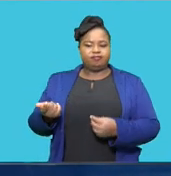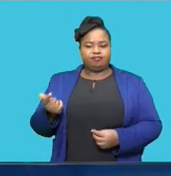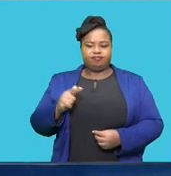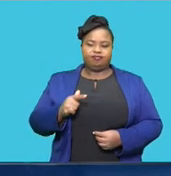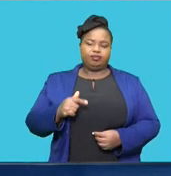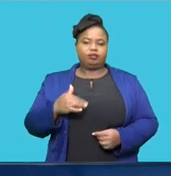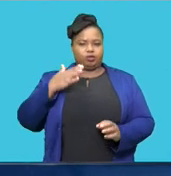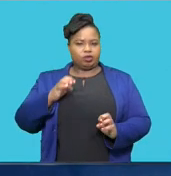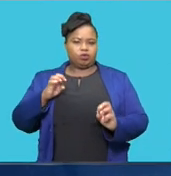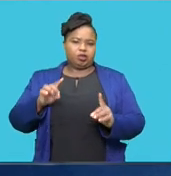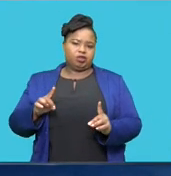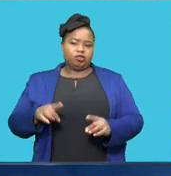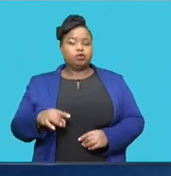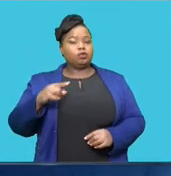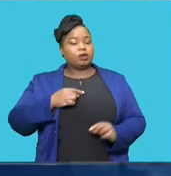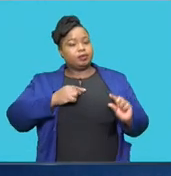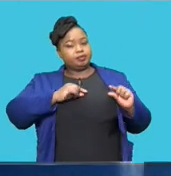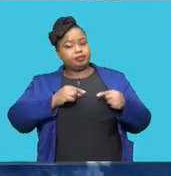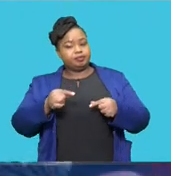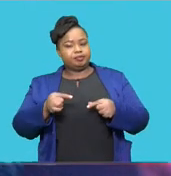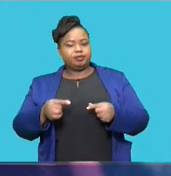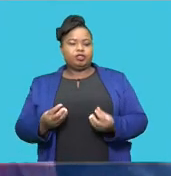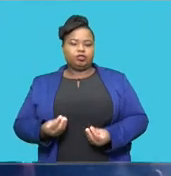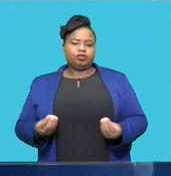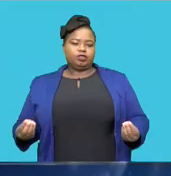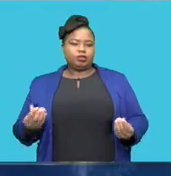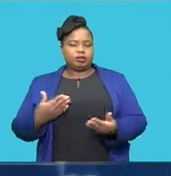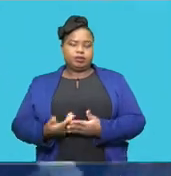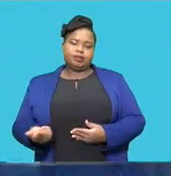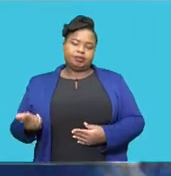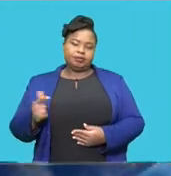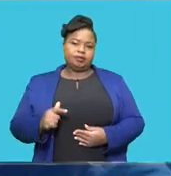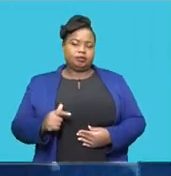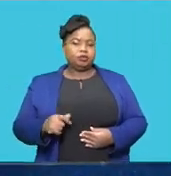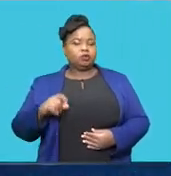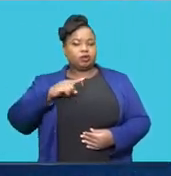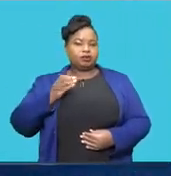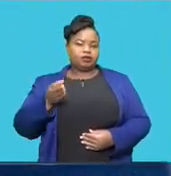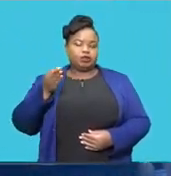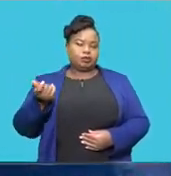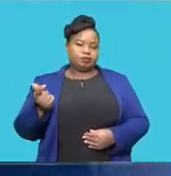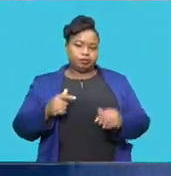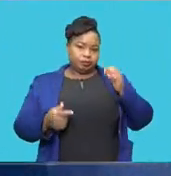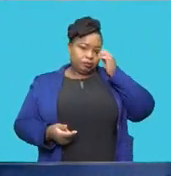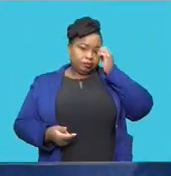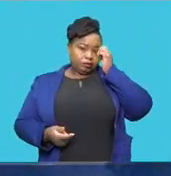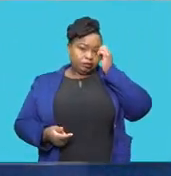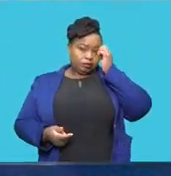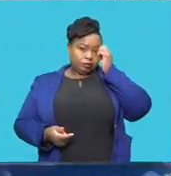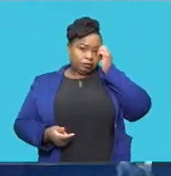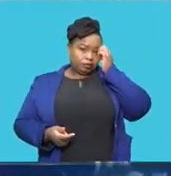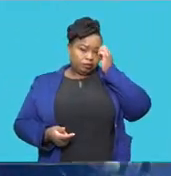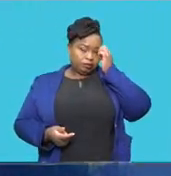eyile esikolweni sizokwazi ukuthi with generations to come abantwana babe ba-right bazokwazi ukuba ne-future